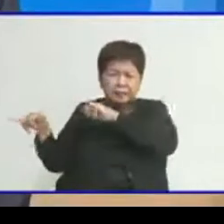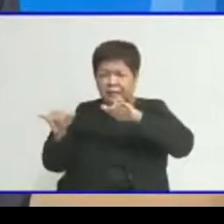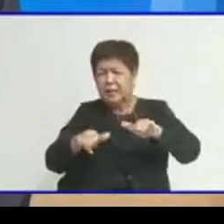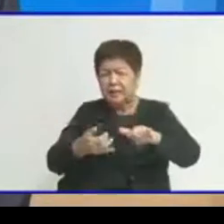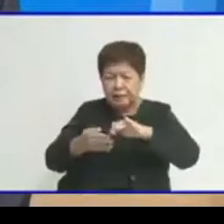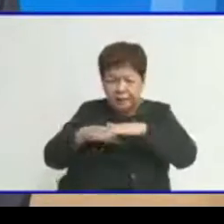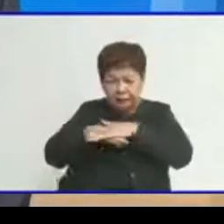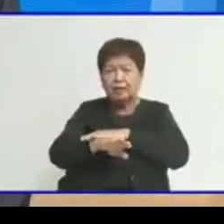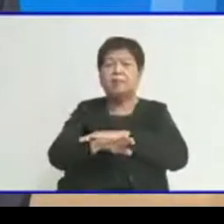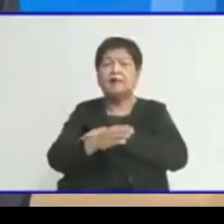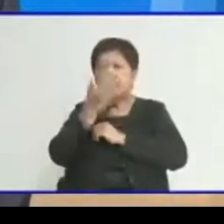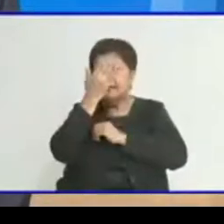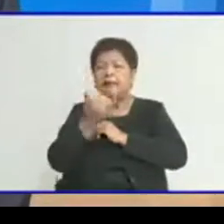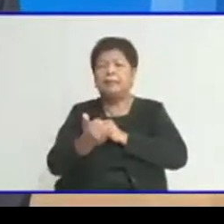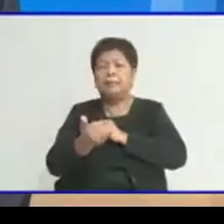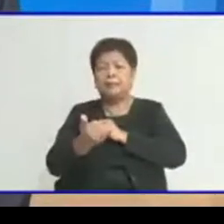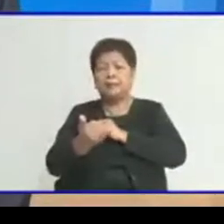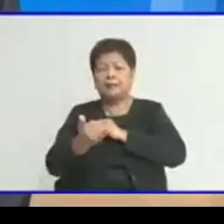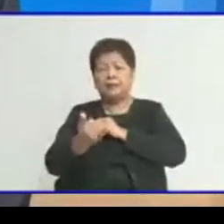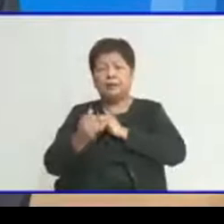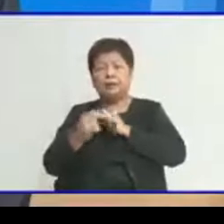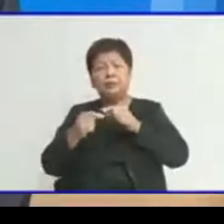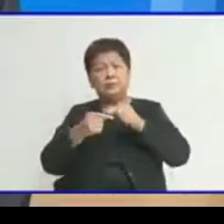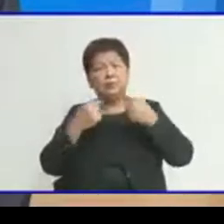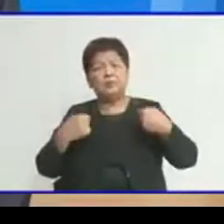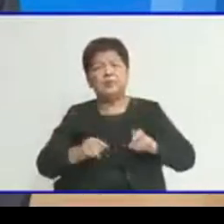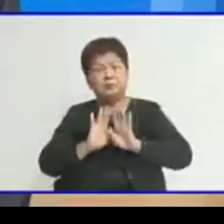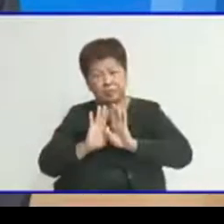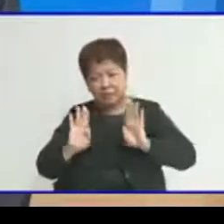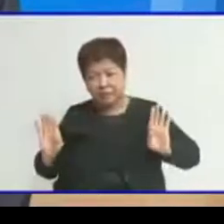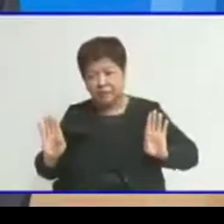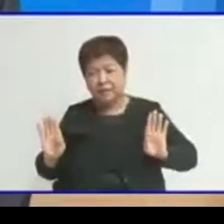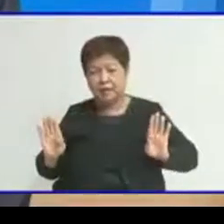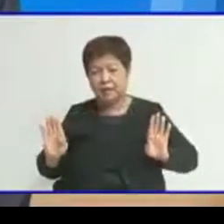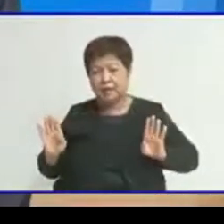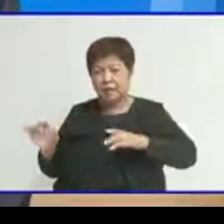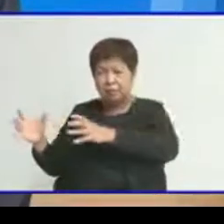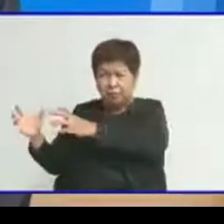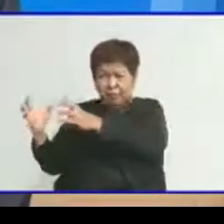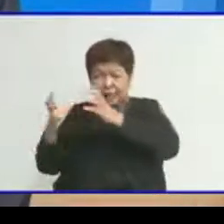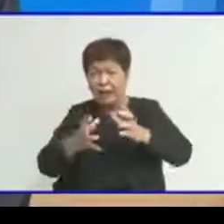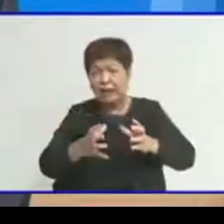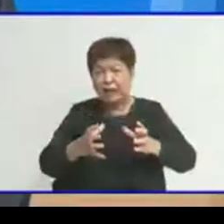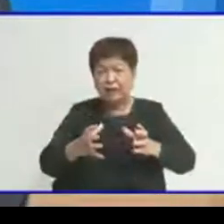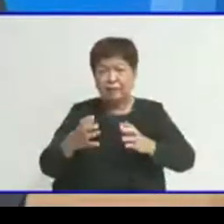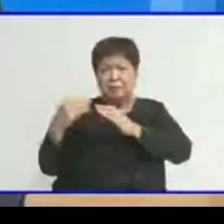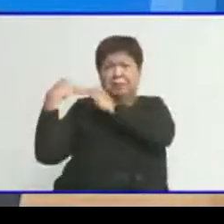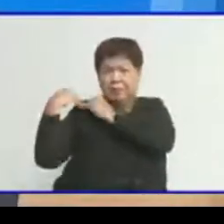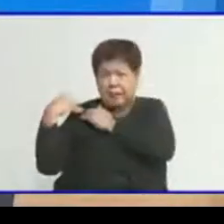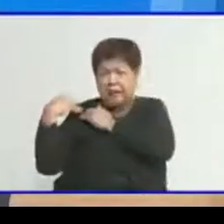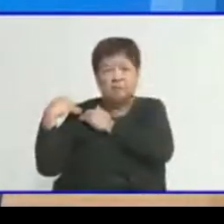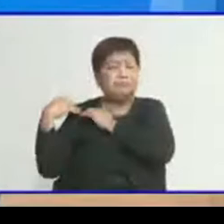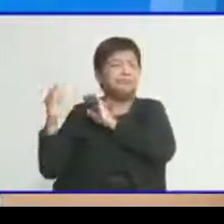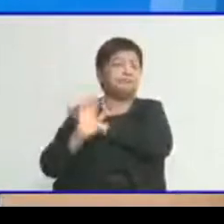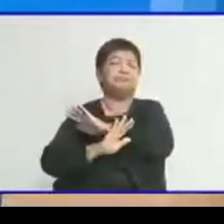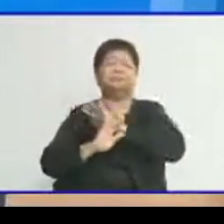เดียวกันคือต้องมองให้เห็นว่าต้องสร้างให้เห็นด้วยว่าบุคคลเหล่านี้ไม่ได้เป็นคนที่เข้ามาเพราะเป็นภาระเรามองหลายๆเข้ามองว่าเข